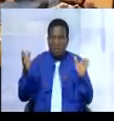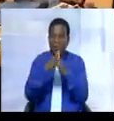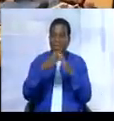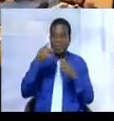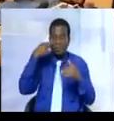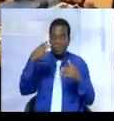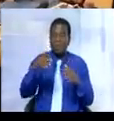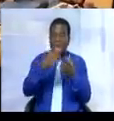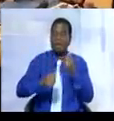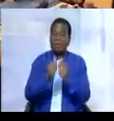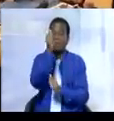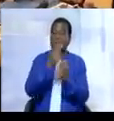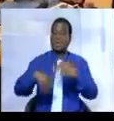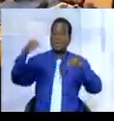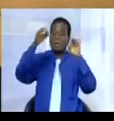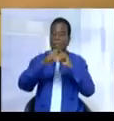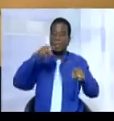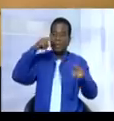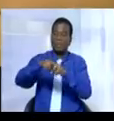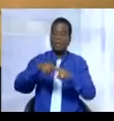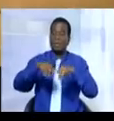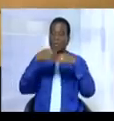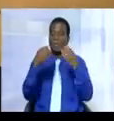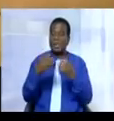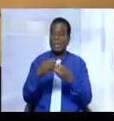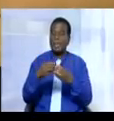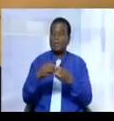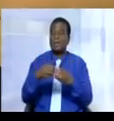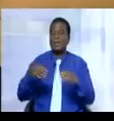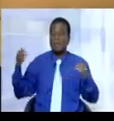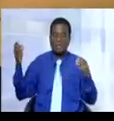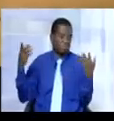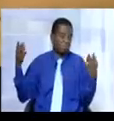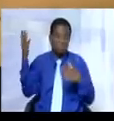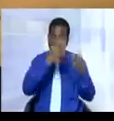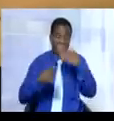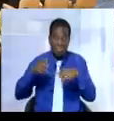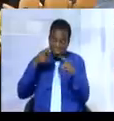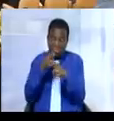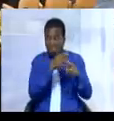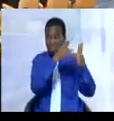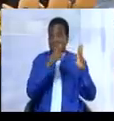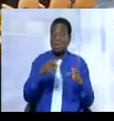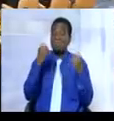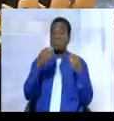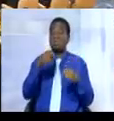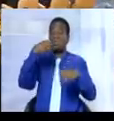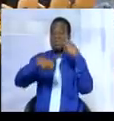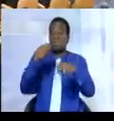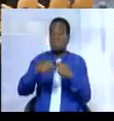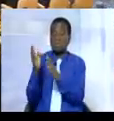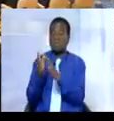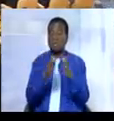les plus importants défis de la communauté musulmane. Les conflits armés, le terrorisme, l'islamophobie sont autant de questions à régler pour